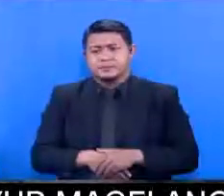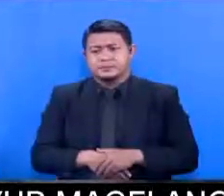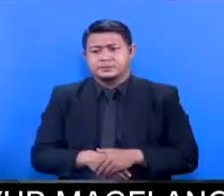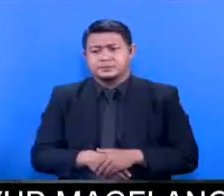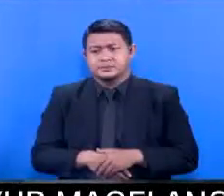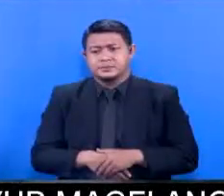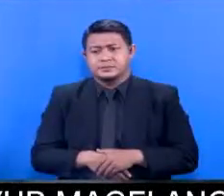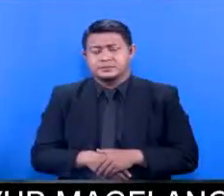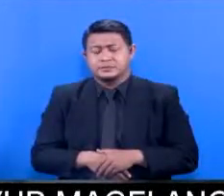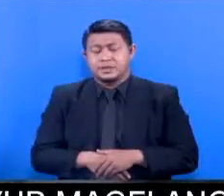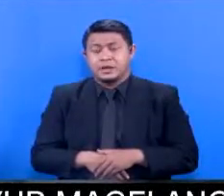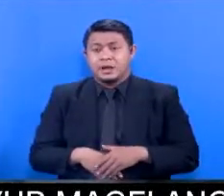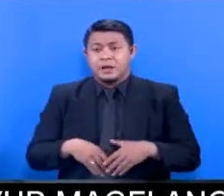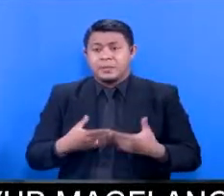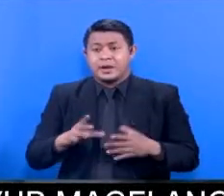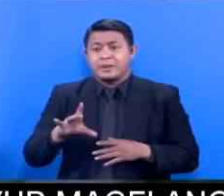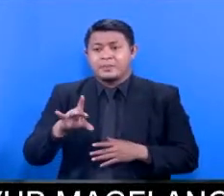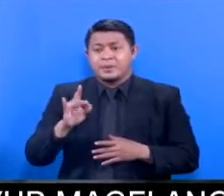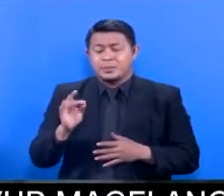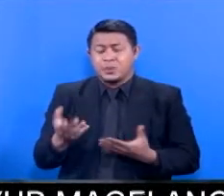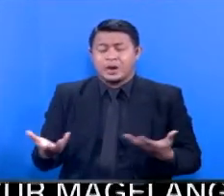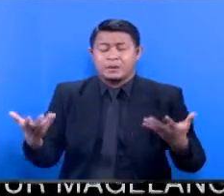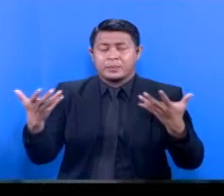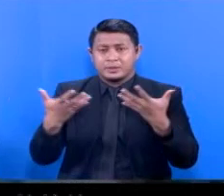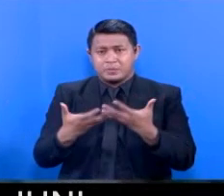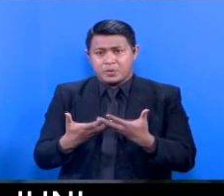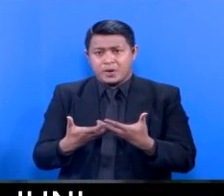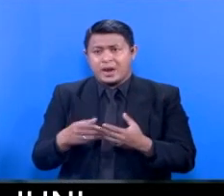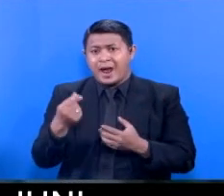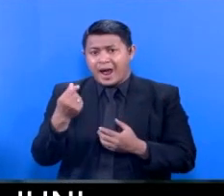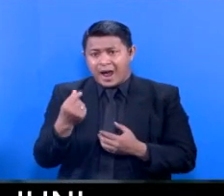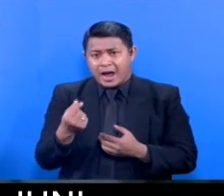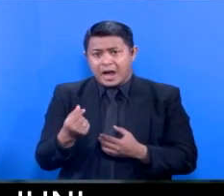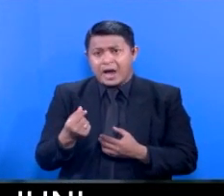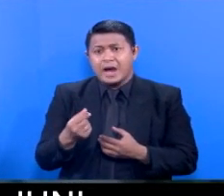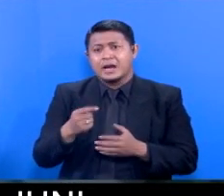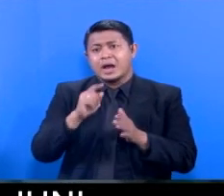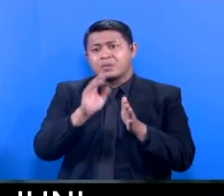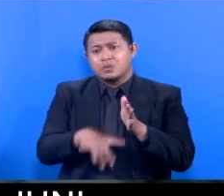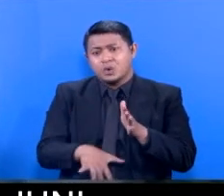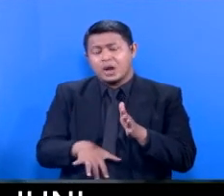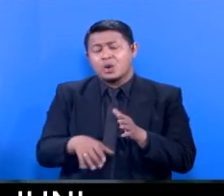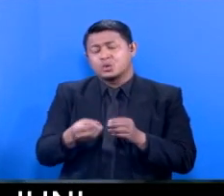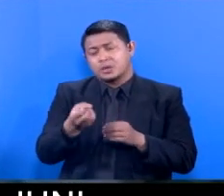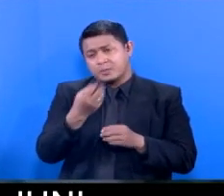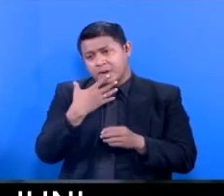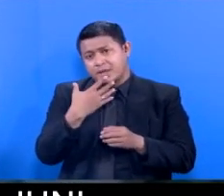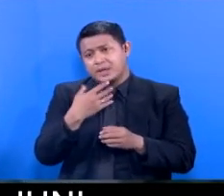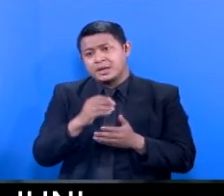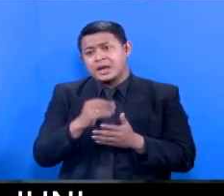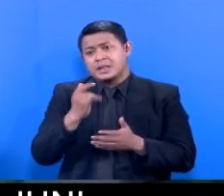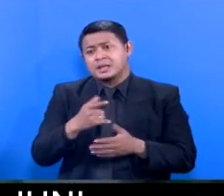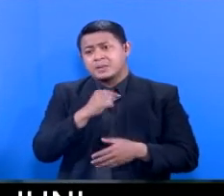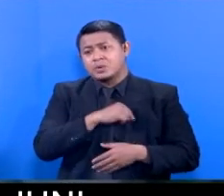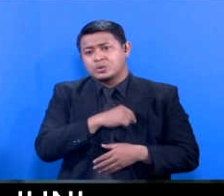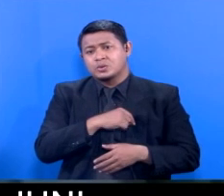bahwa Bagaimana menemukan titik temu dimana harga tersebut relatif murah untuk konsumen dan menguntungkan